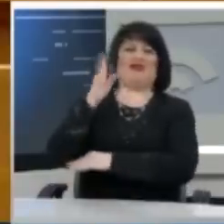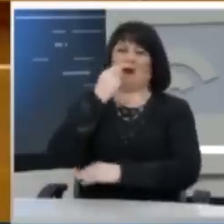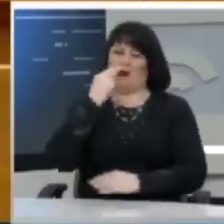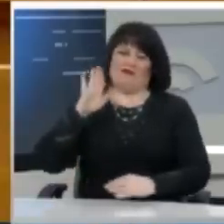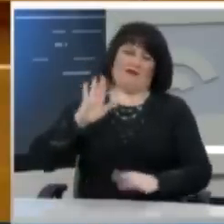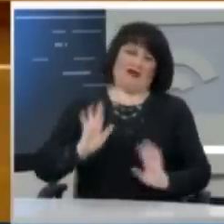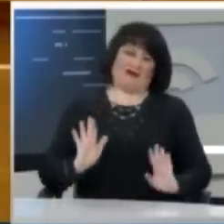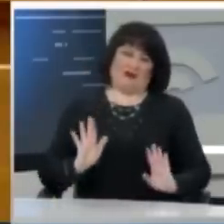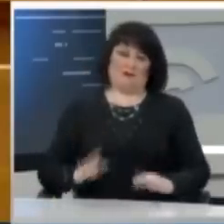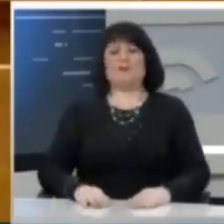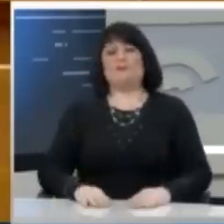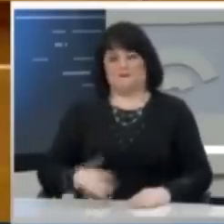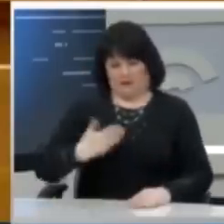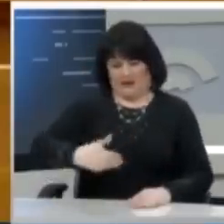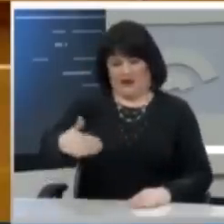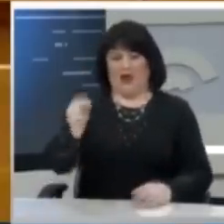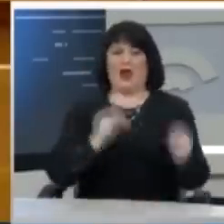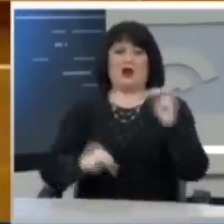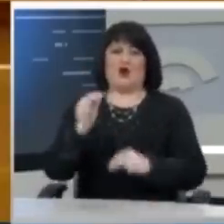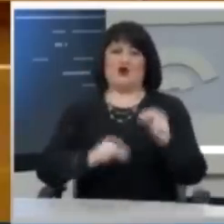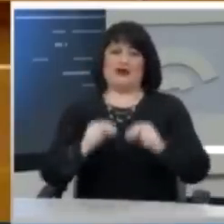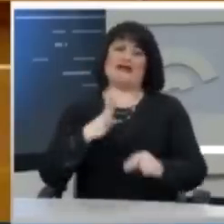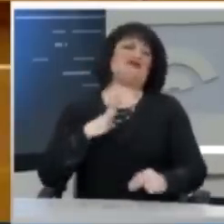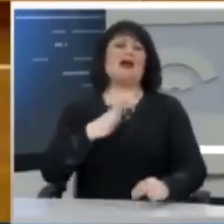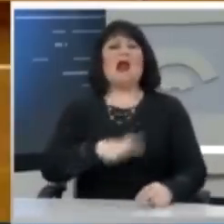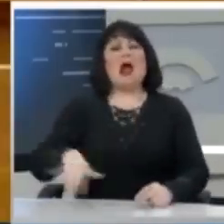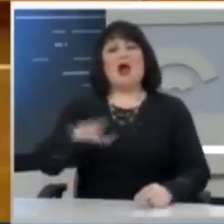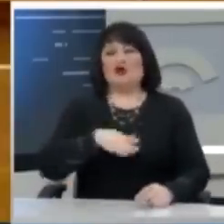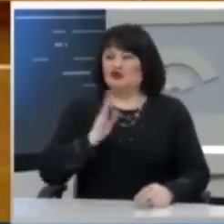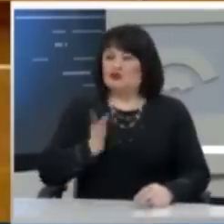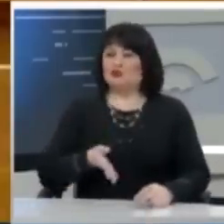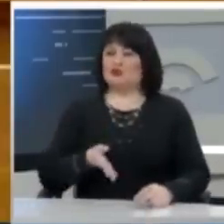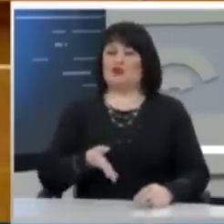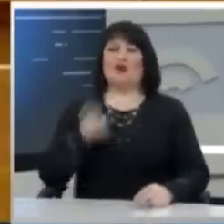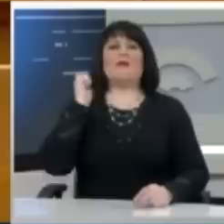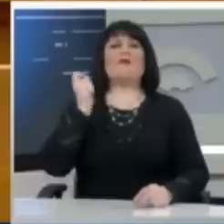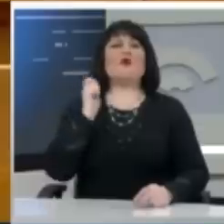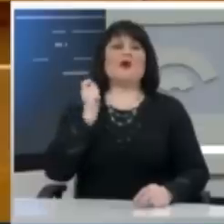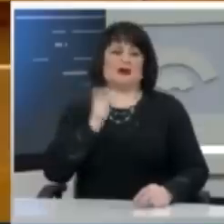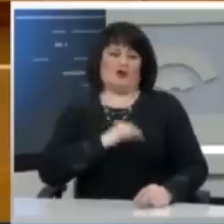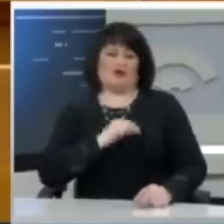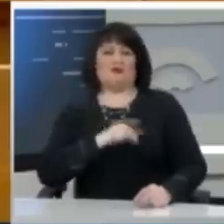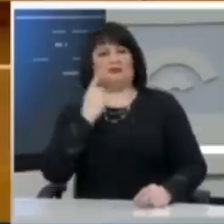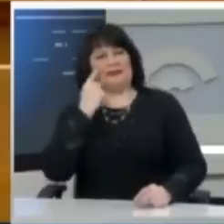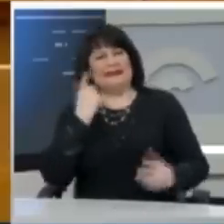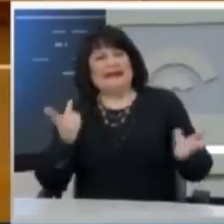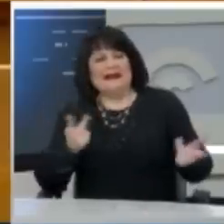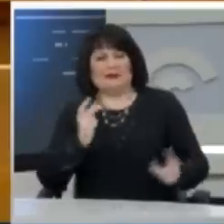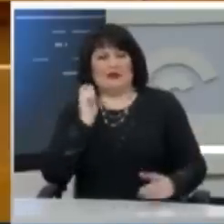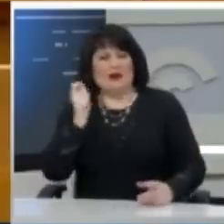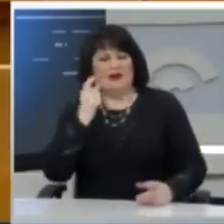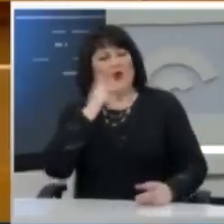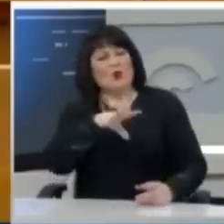φασισμού. Μπροστά στις εκλογές, ο λαός μας μπορεί βεβαίως να βγάλει πολιτικά συμπεράσματα για τον